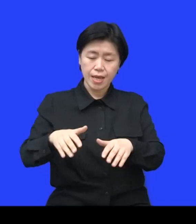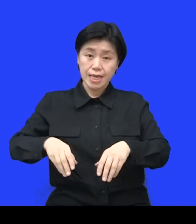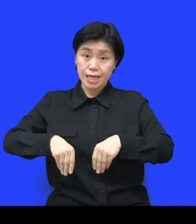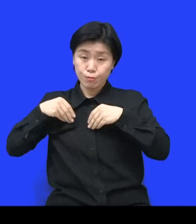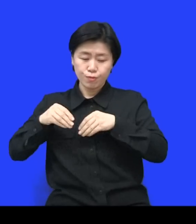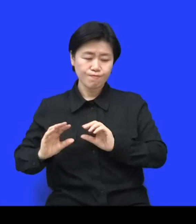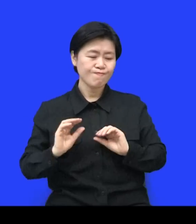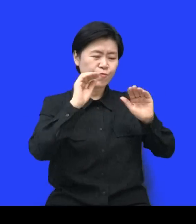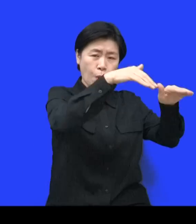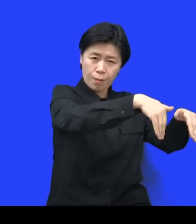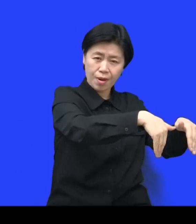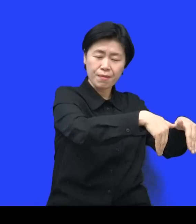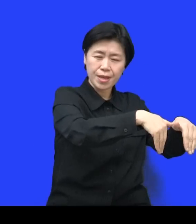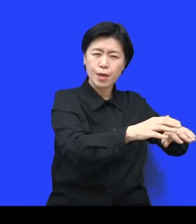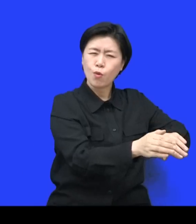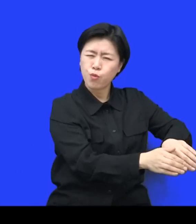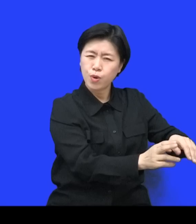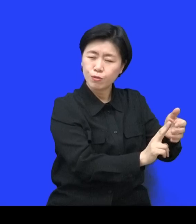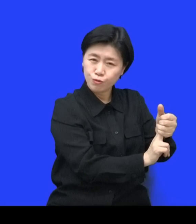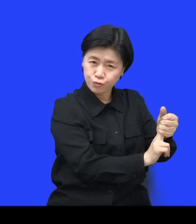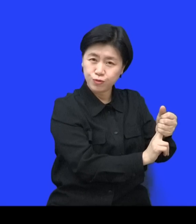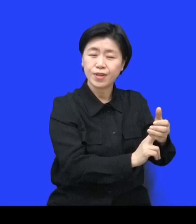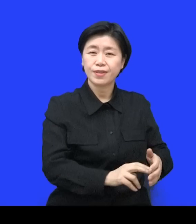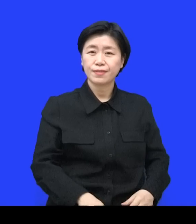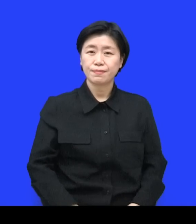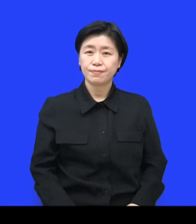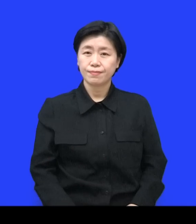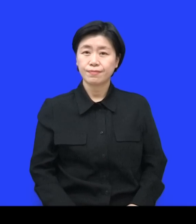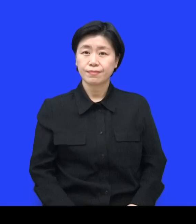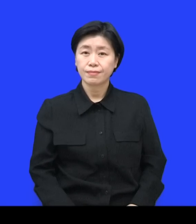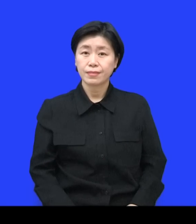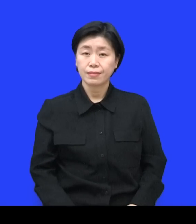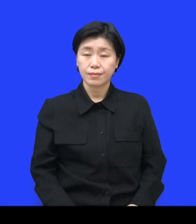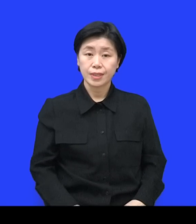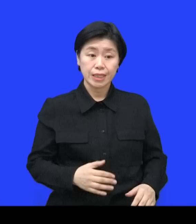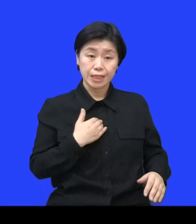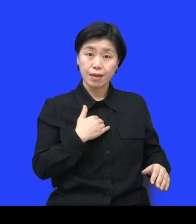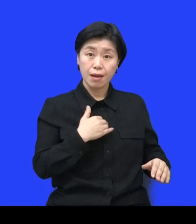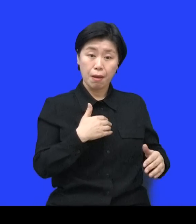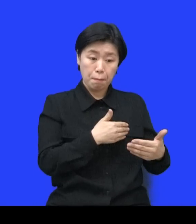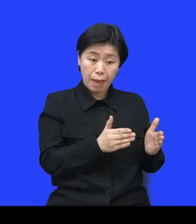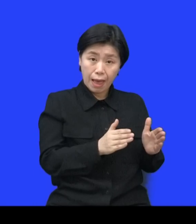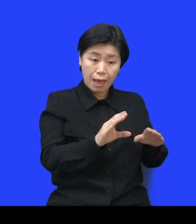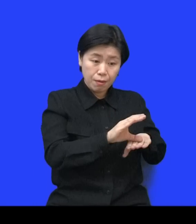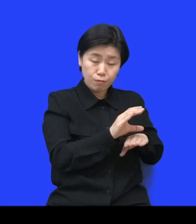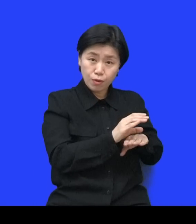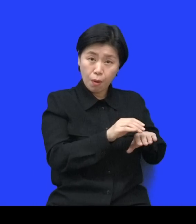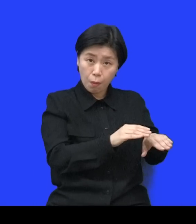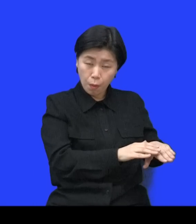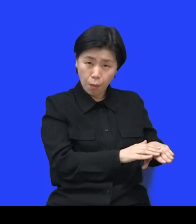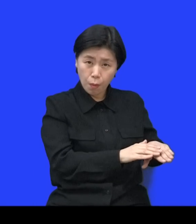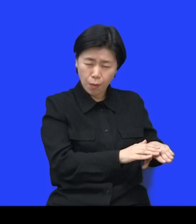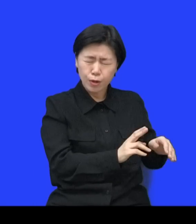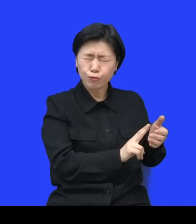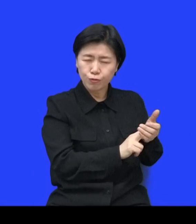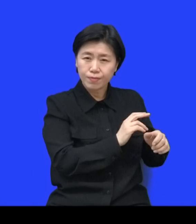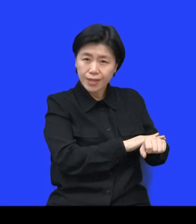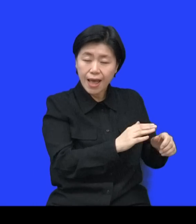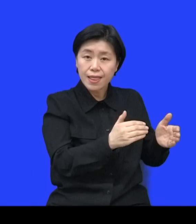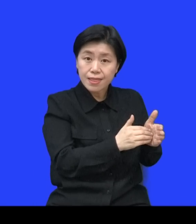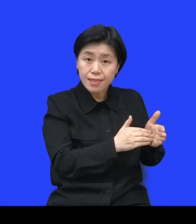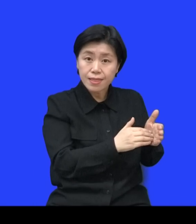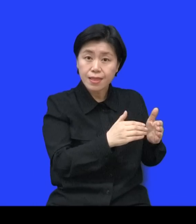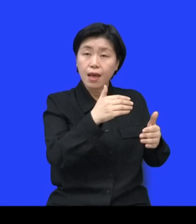내가 게임을 해야 되니까. 어린 마음에. 그래서 장롱은 다 진짜 빨갛더라고요. 빨간 딱지가 다 붙어가지고 집에